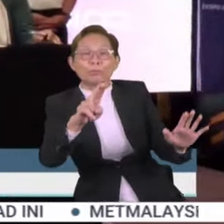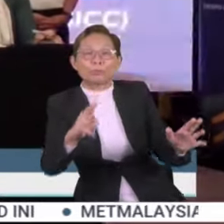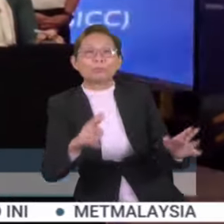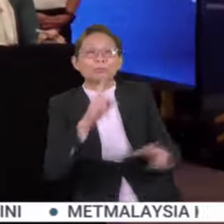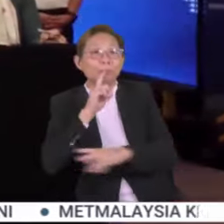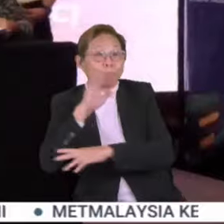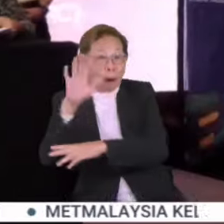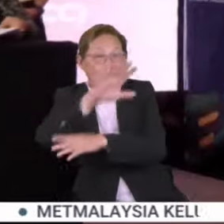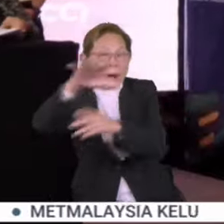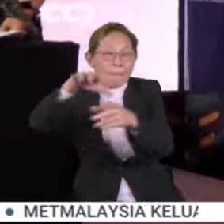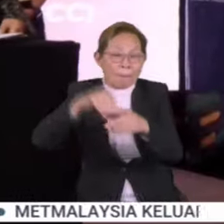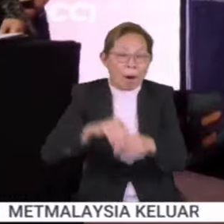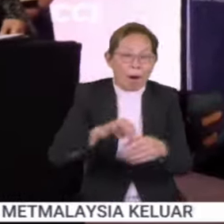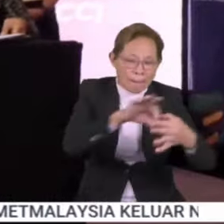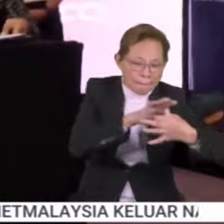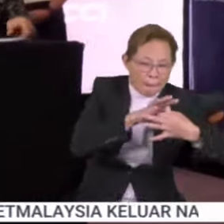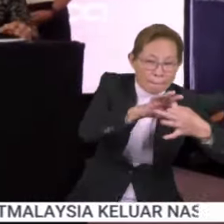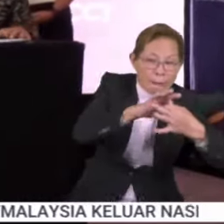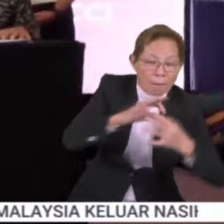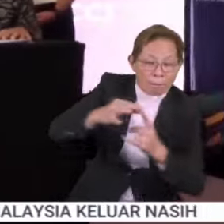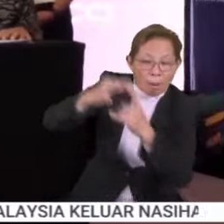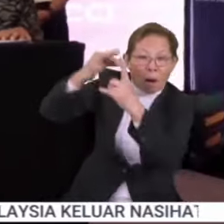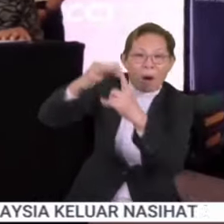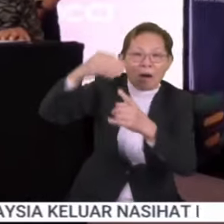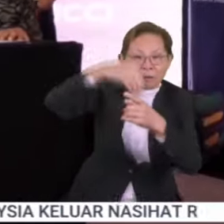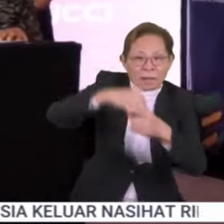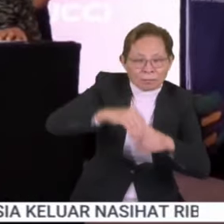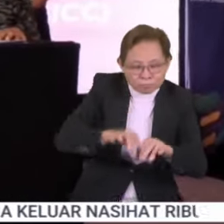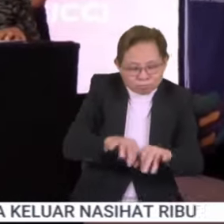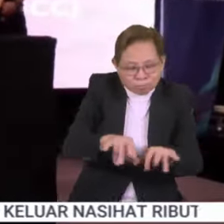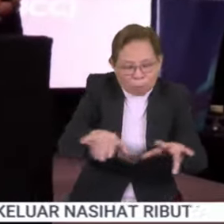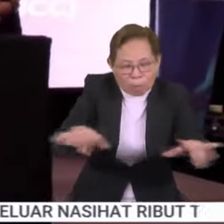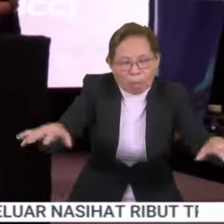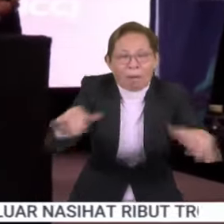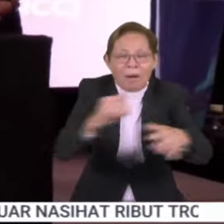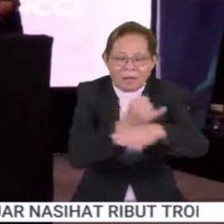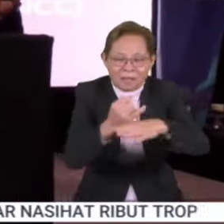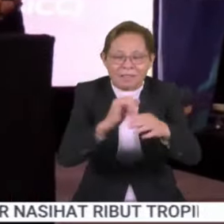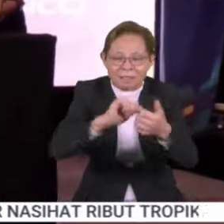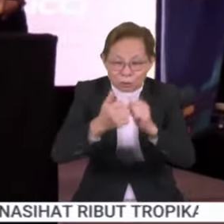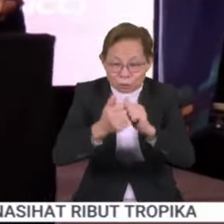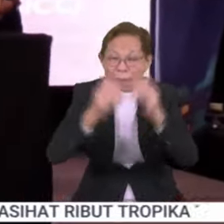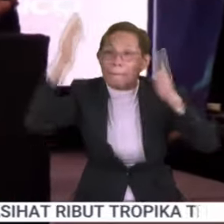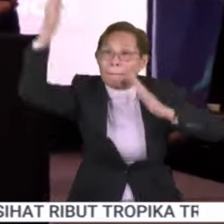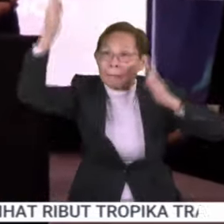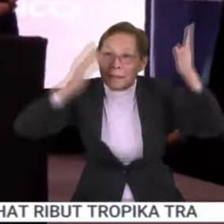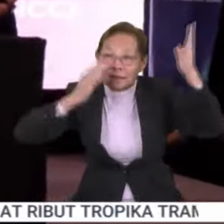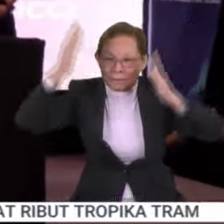MOU melibatkan kerjasama strategik dalam mengembangkan industri sukan